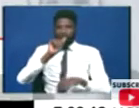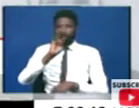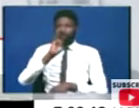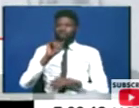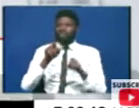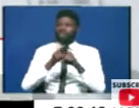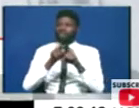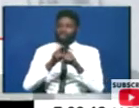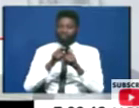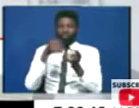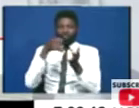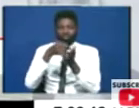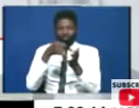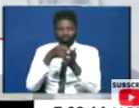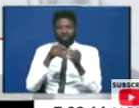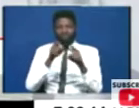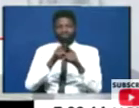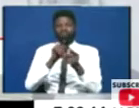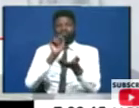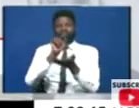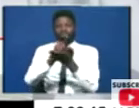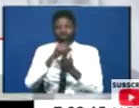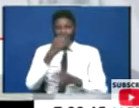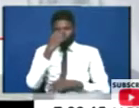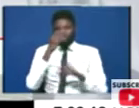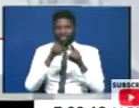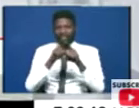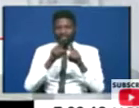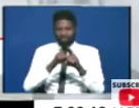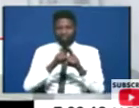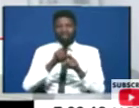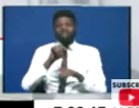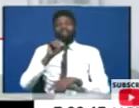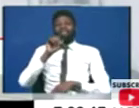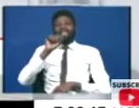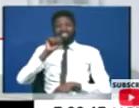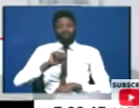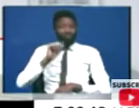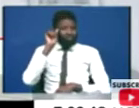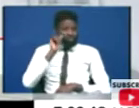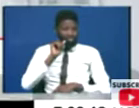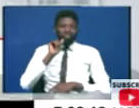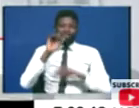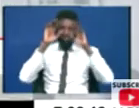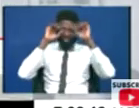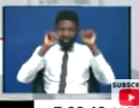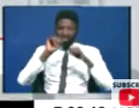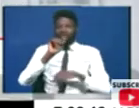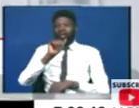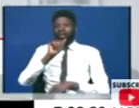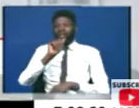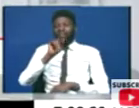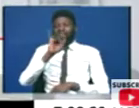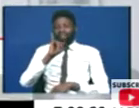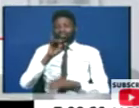Ruto. Rais wa Sudan Kusini Salva Kiir pia alimpongeza William Ruto na kusema kwamba kuchaguliwa kwa Ruto kunadhihirisha